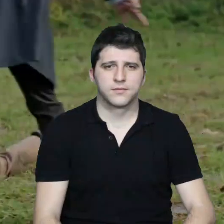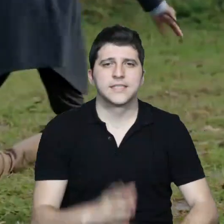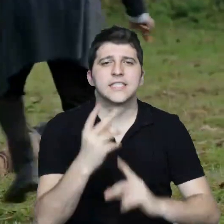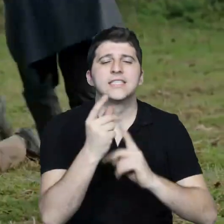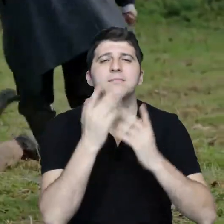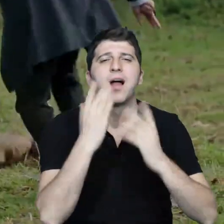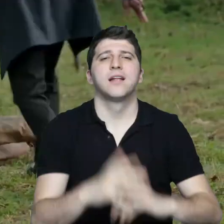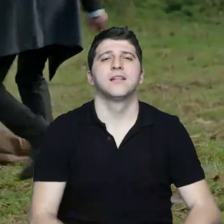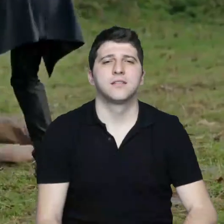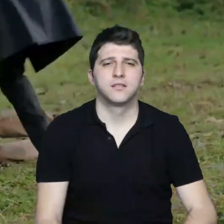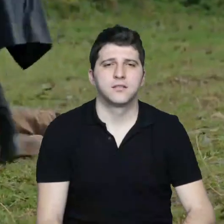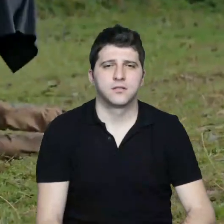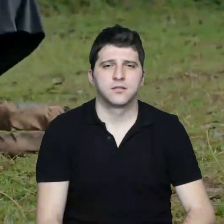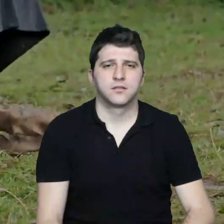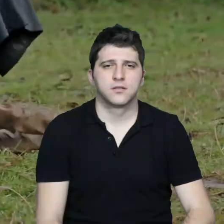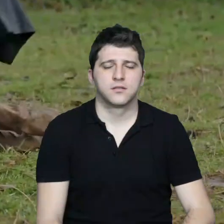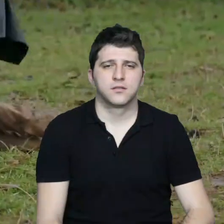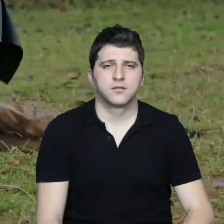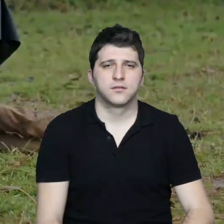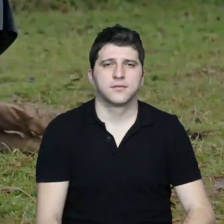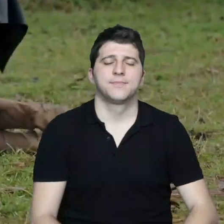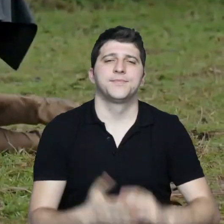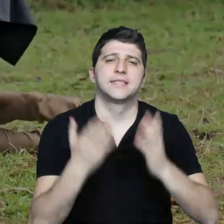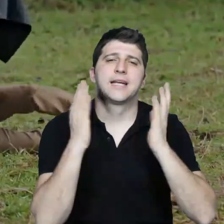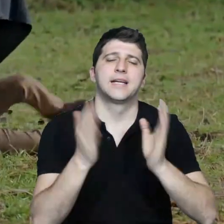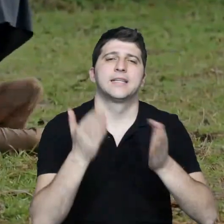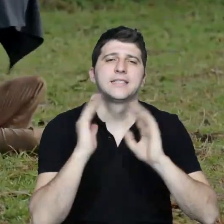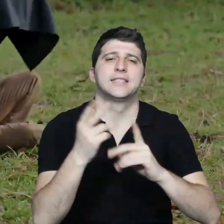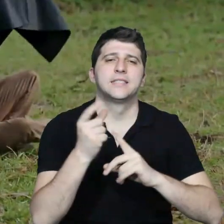İsmail! Koyun koşunca İsmail düştü ama bırakmadı ipi.